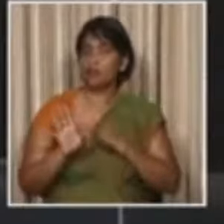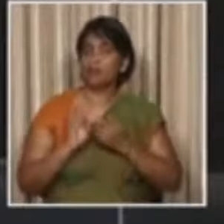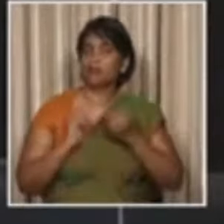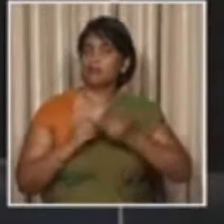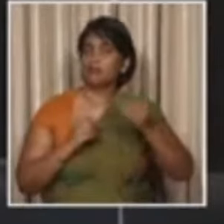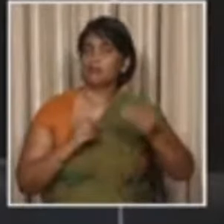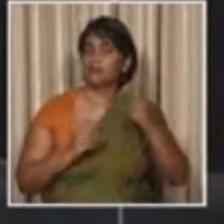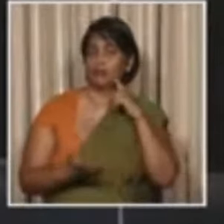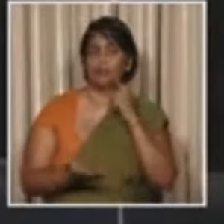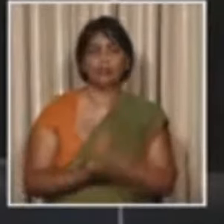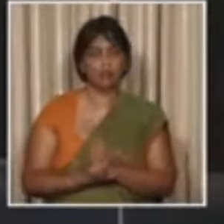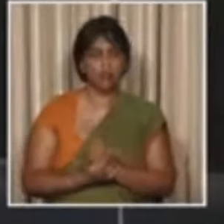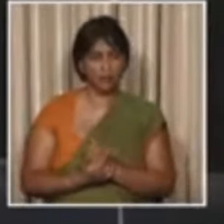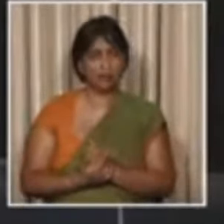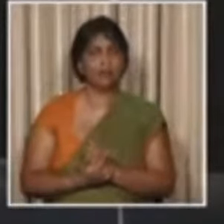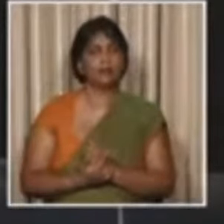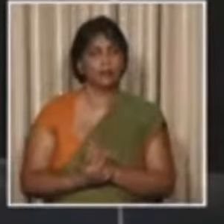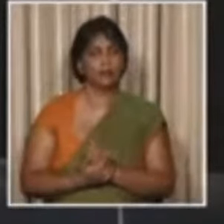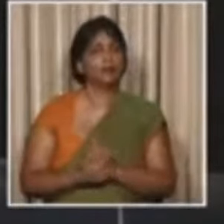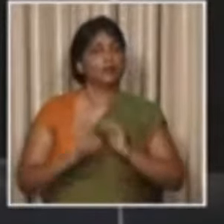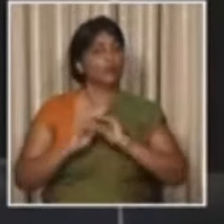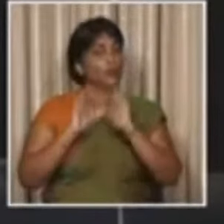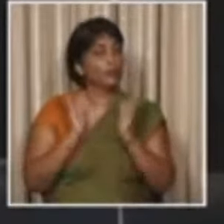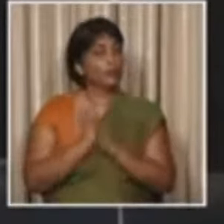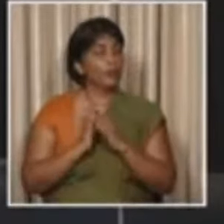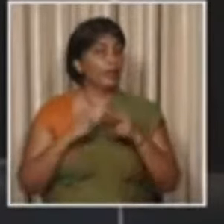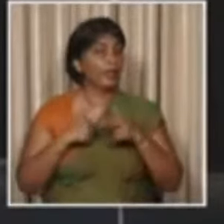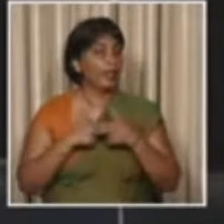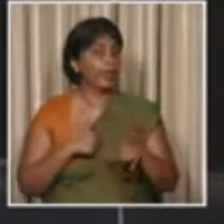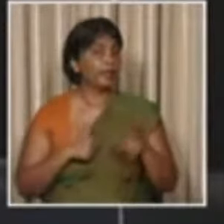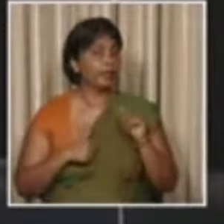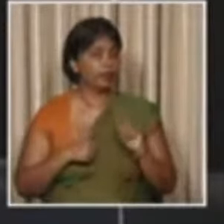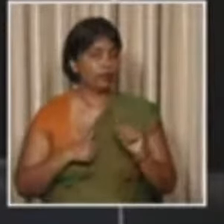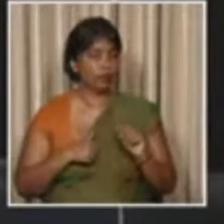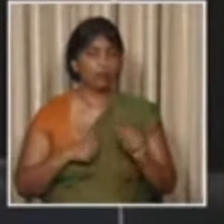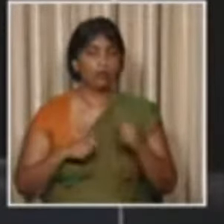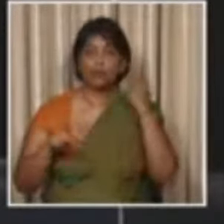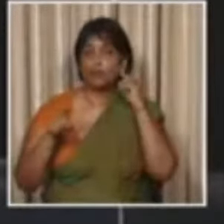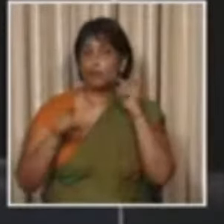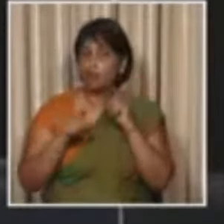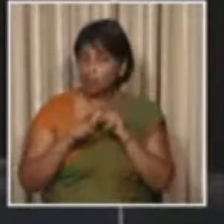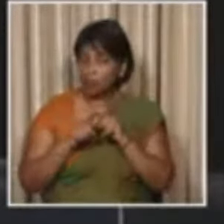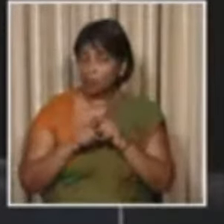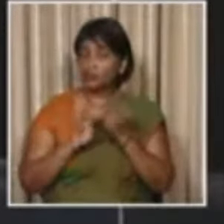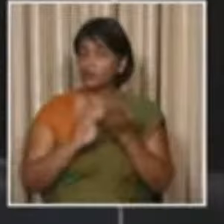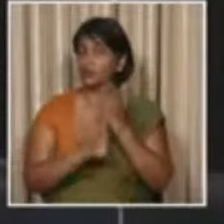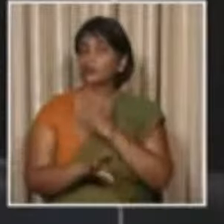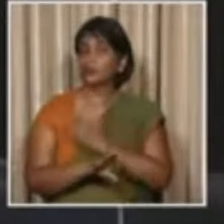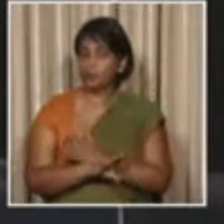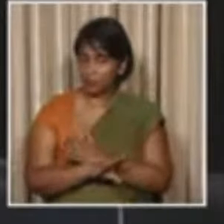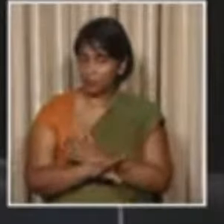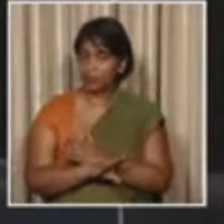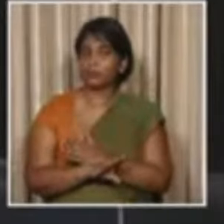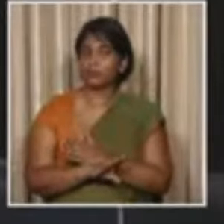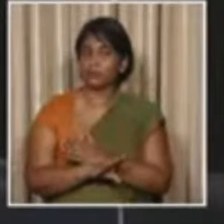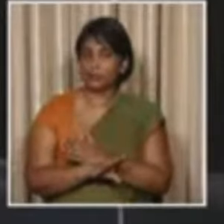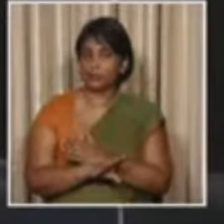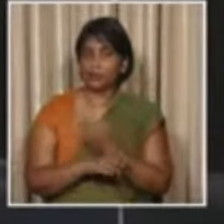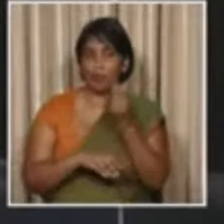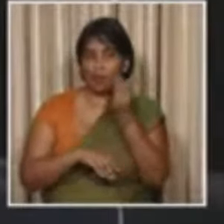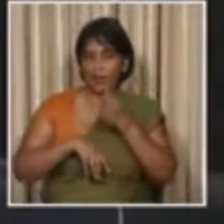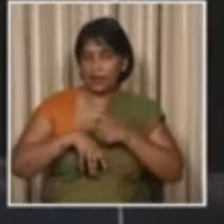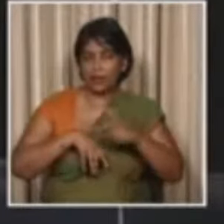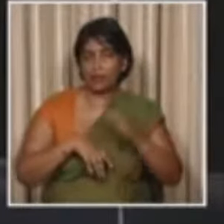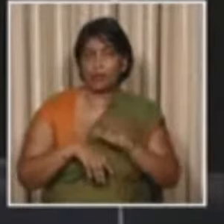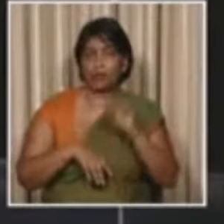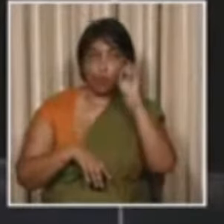යනකම් ඉතින් ඒ මේ ඔක්කොම හේතුව මොකද්ද සිද්ධිය වෙන බව ඊට කලින් පොඩි කාලයක් නෙවෙයි